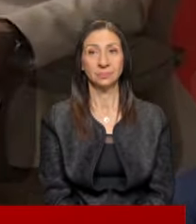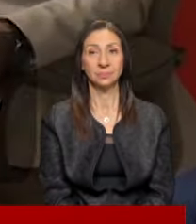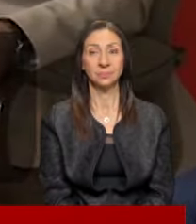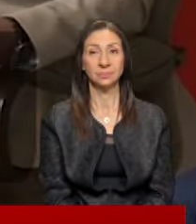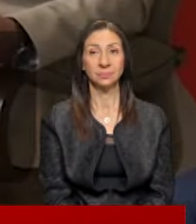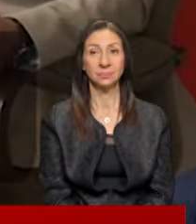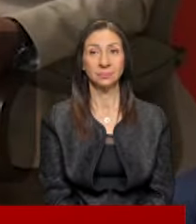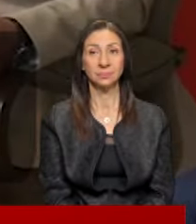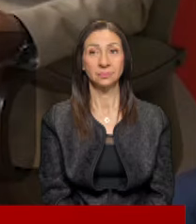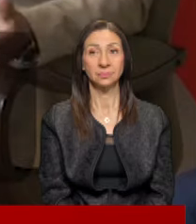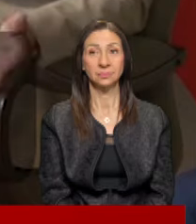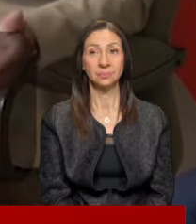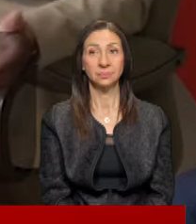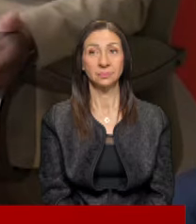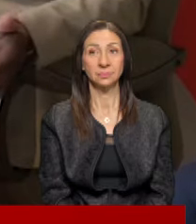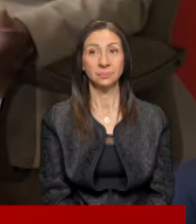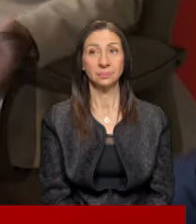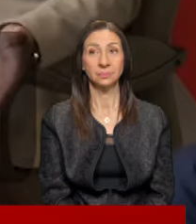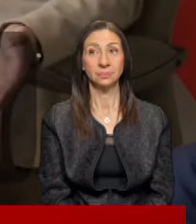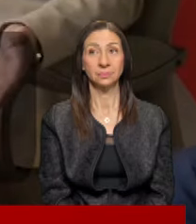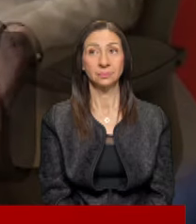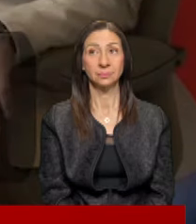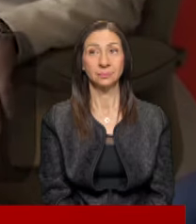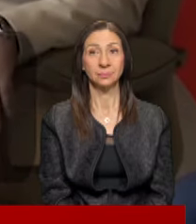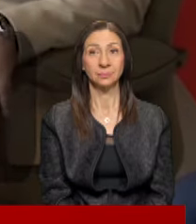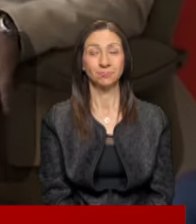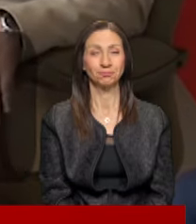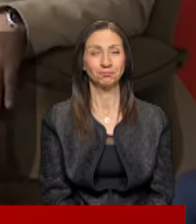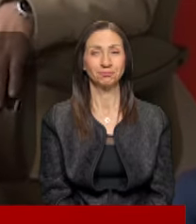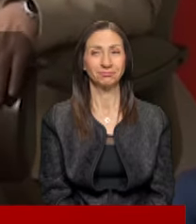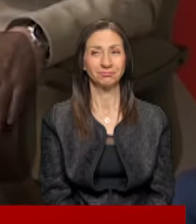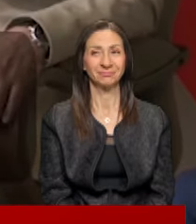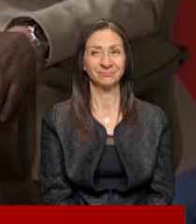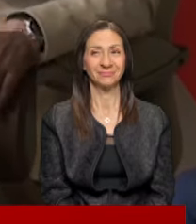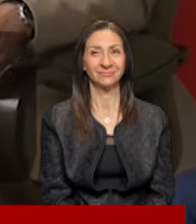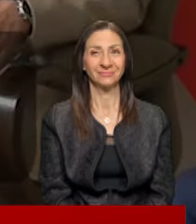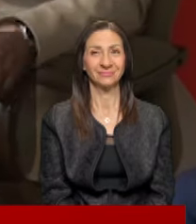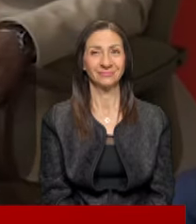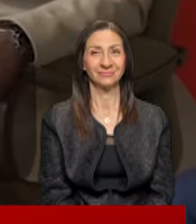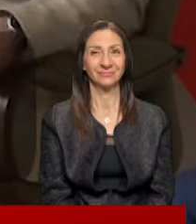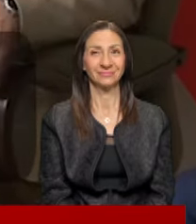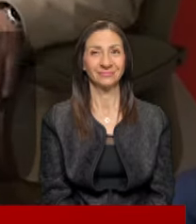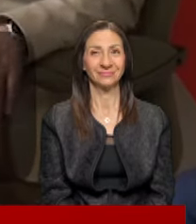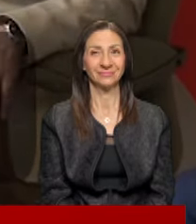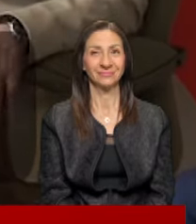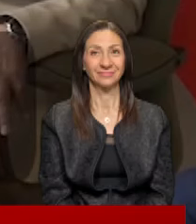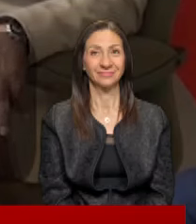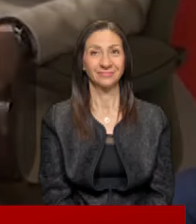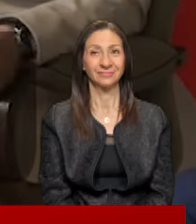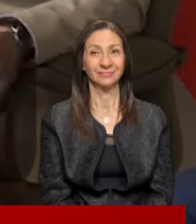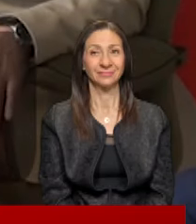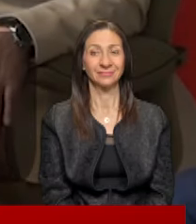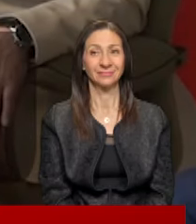gider evl hanıma iyi bakardı bakmamış var çok şükür E Allah sağlıklı ömürler